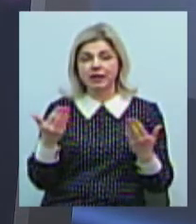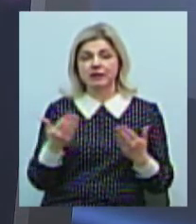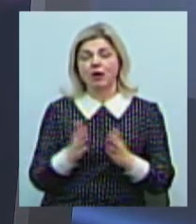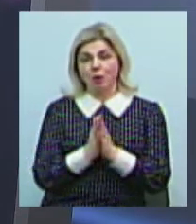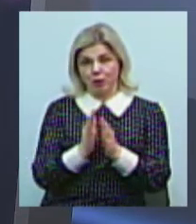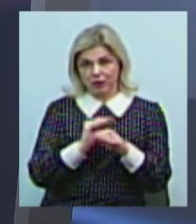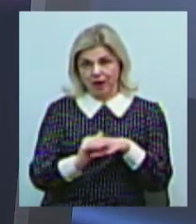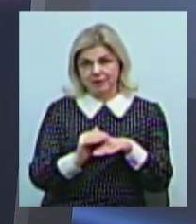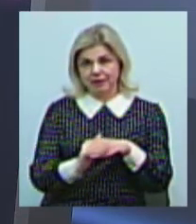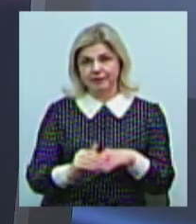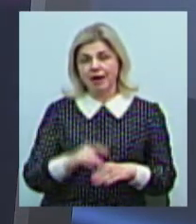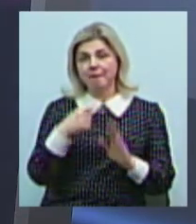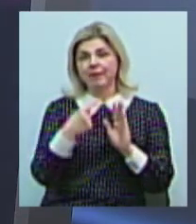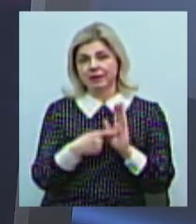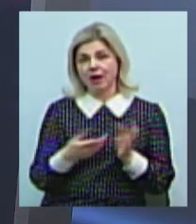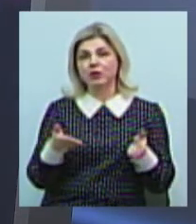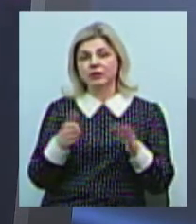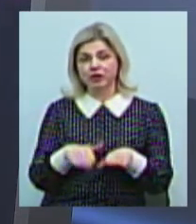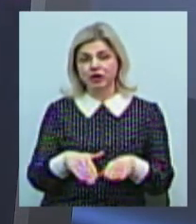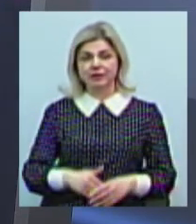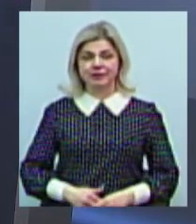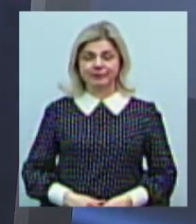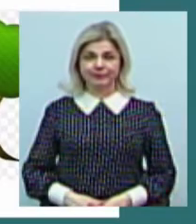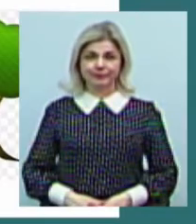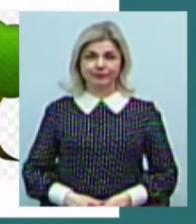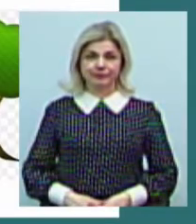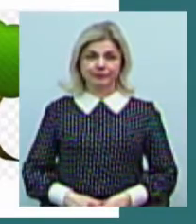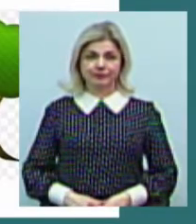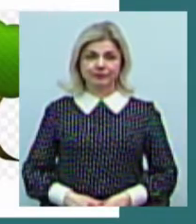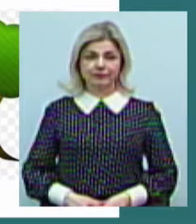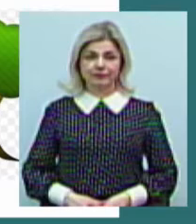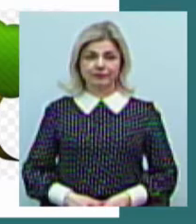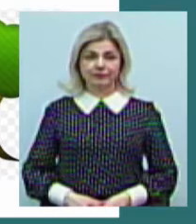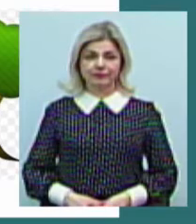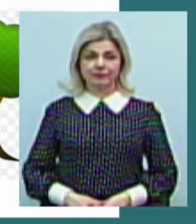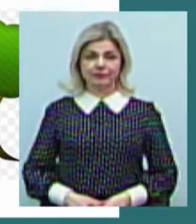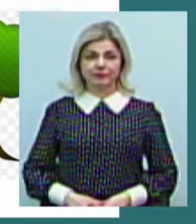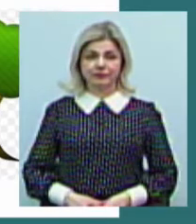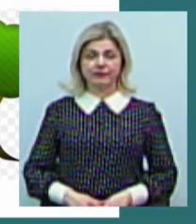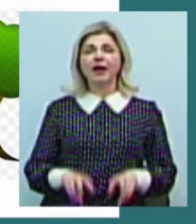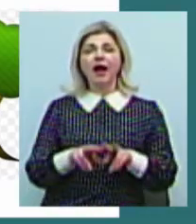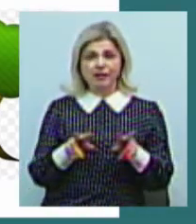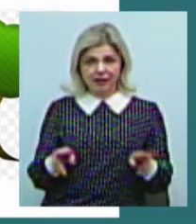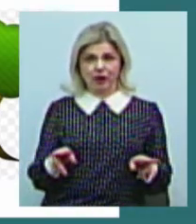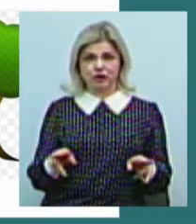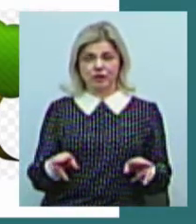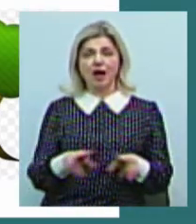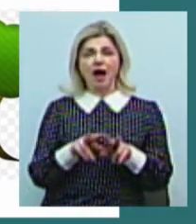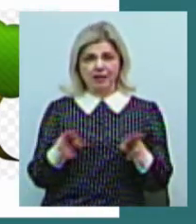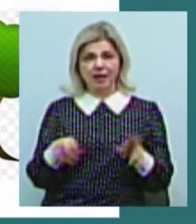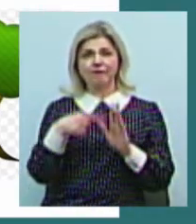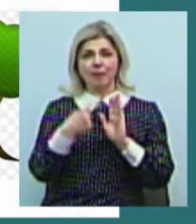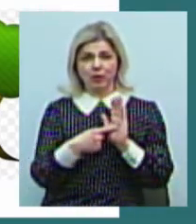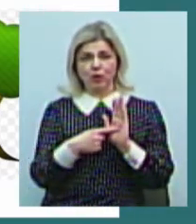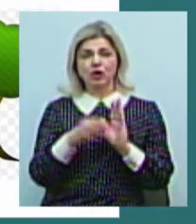ласка, питання залишаються. Ну, Михаил, ваш коментар. Ну, аналогичный вопрос.